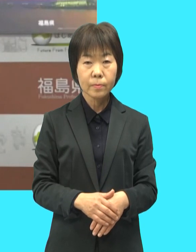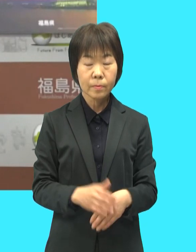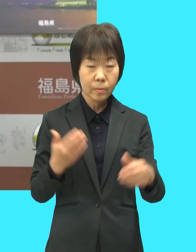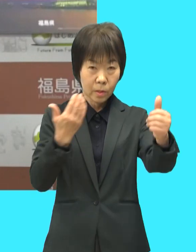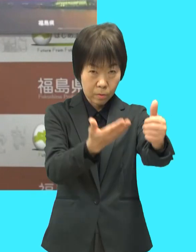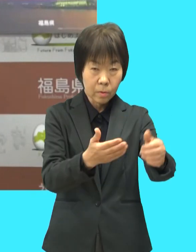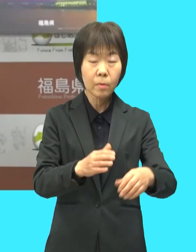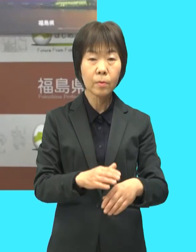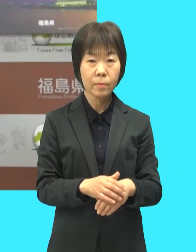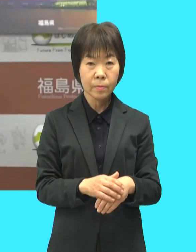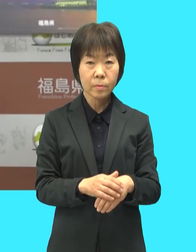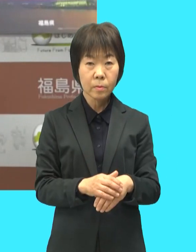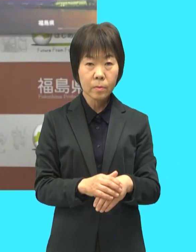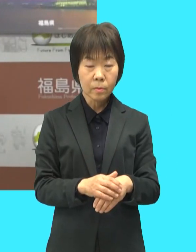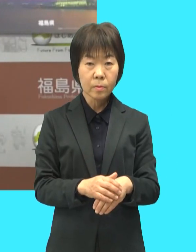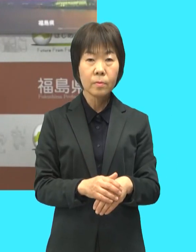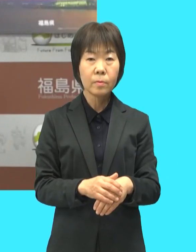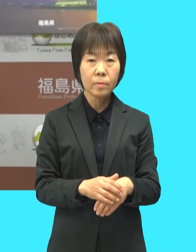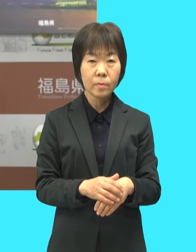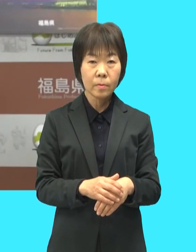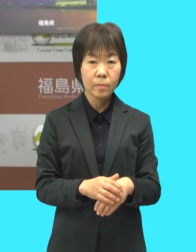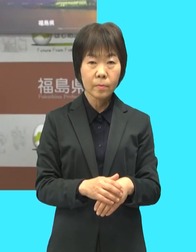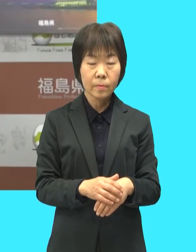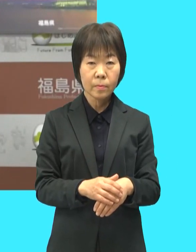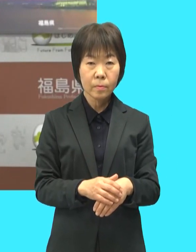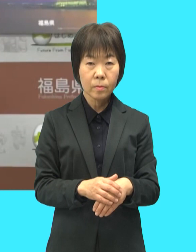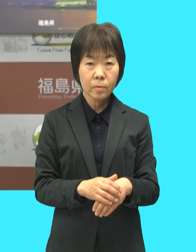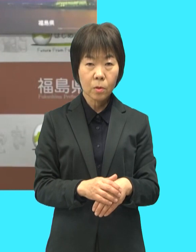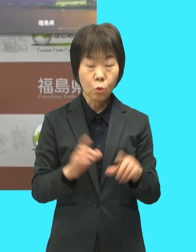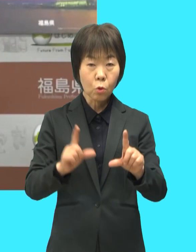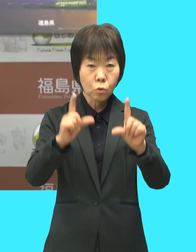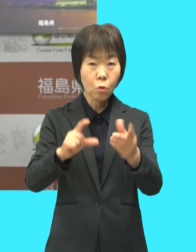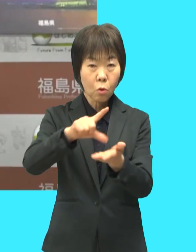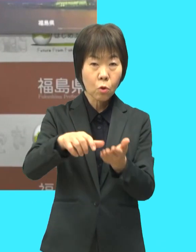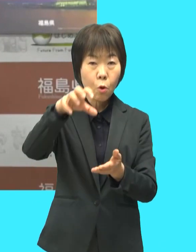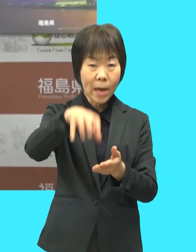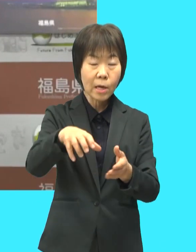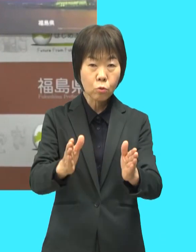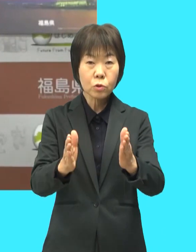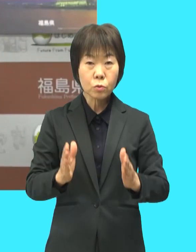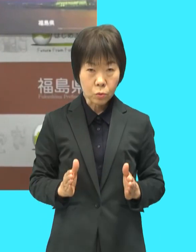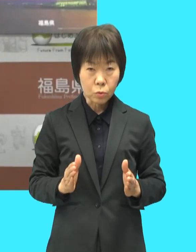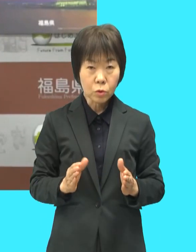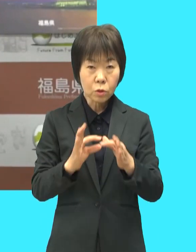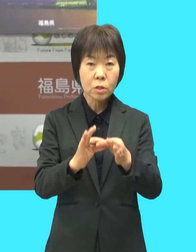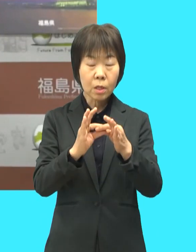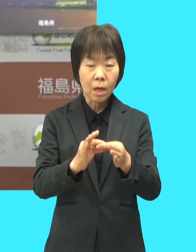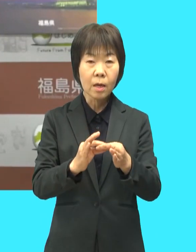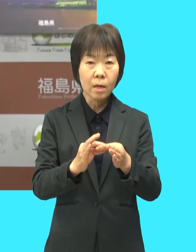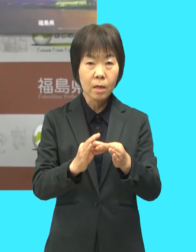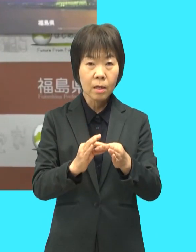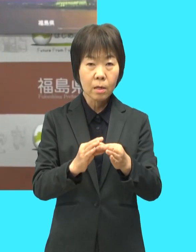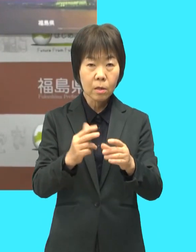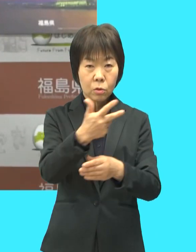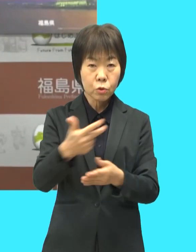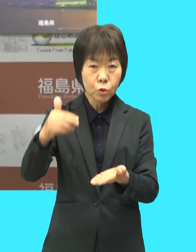NHK の林です。はい、今の関連でですね、この東京方面の自粛っていうことなんですが、これは週末